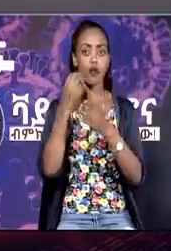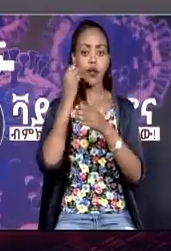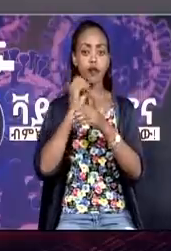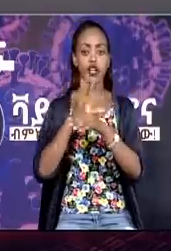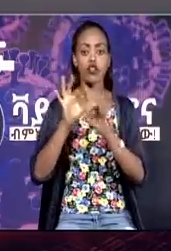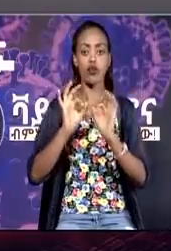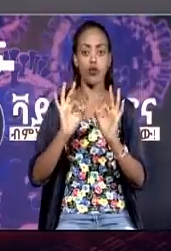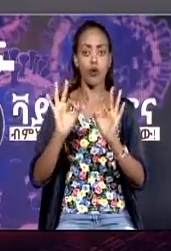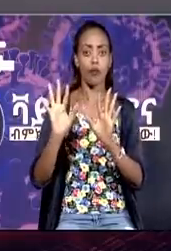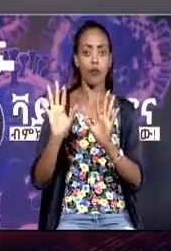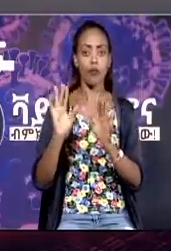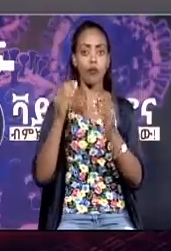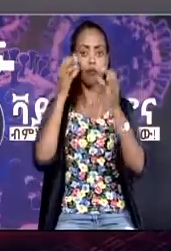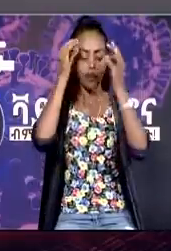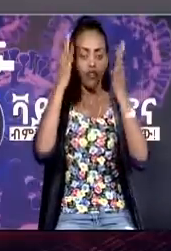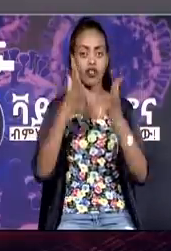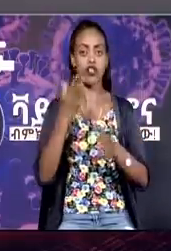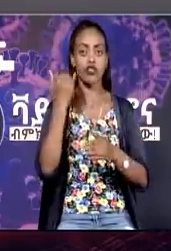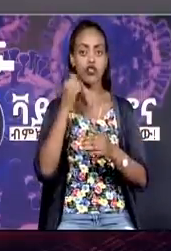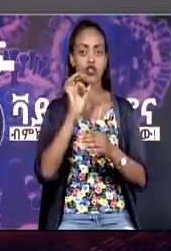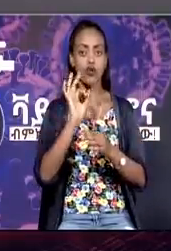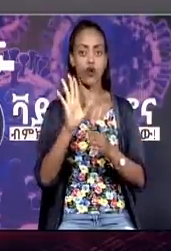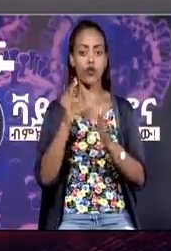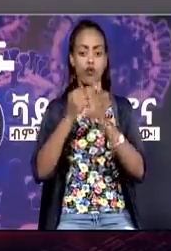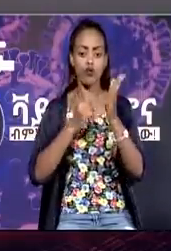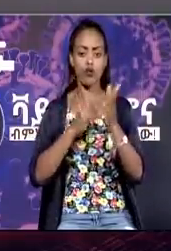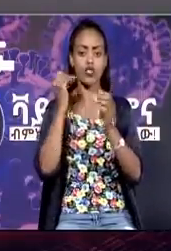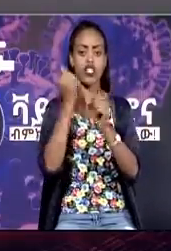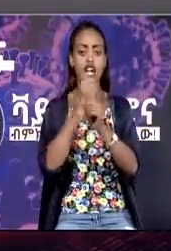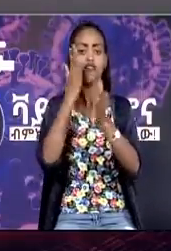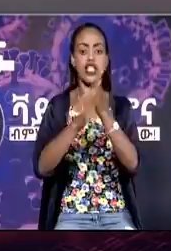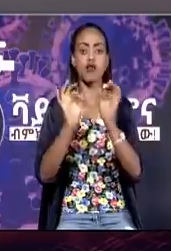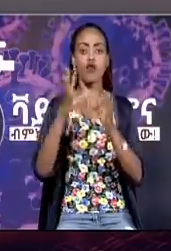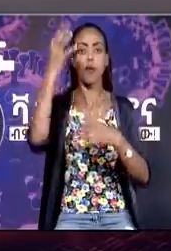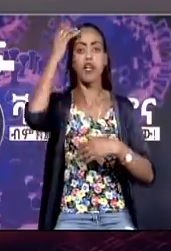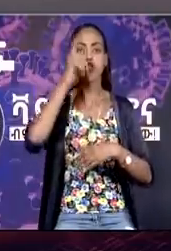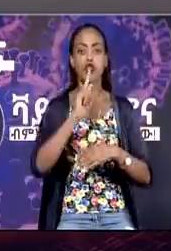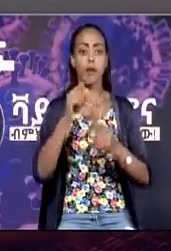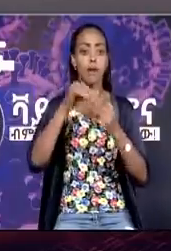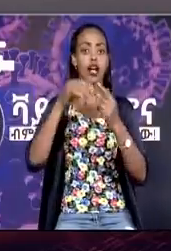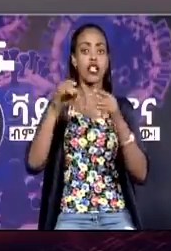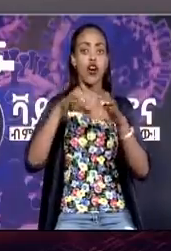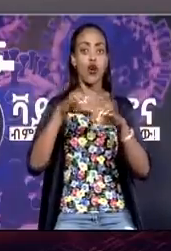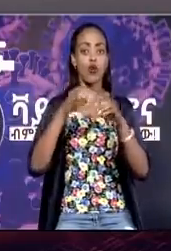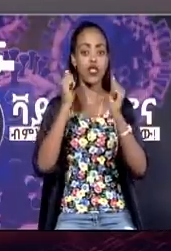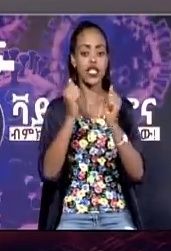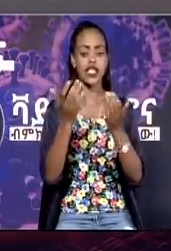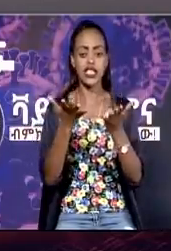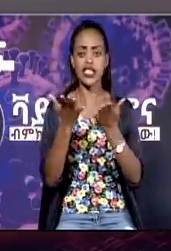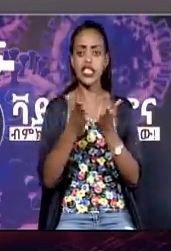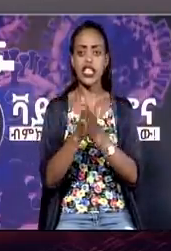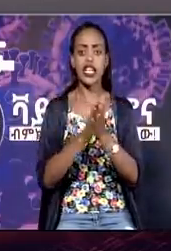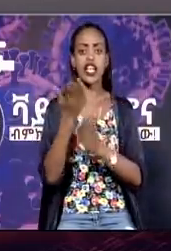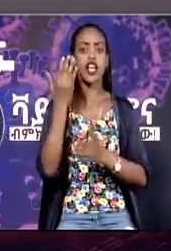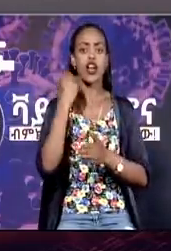ዘይብሎም እቶም ቤት ፍርዲ ዘይብሎም ስሩዕ ስራሕ ፈፃሚ ዘይብሎም መንግስትታት እዮም። ስለዚ መረፃ ክገብረሉ ስቕል ድሌት የብሉን።